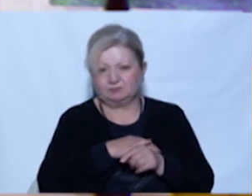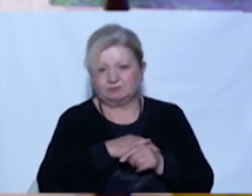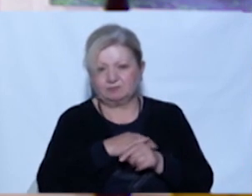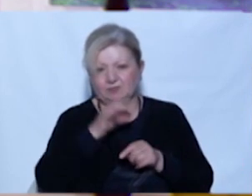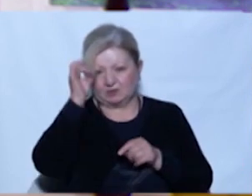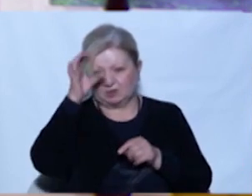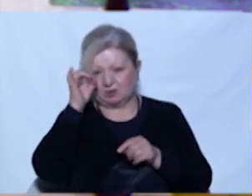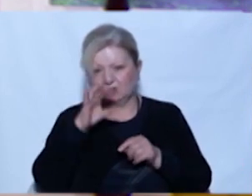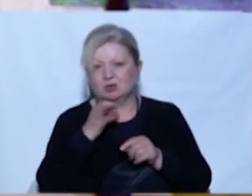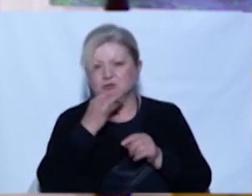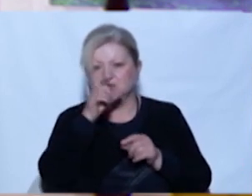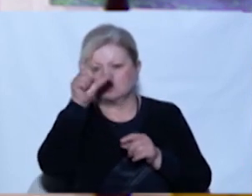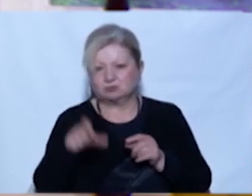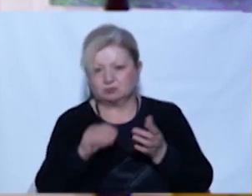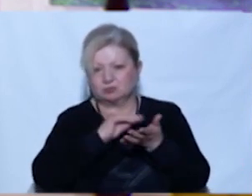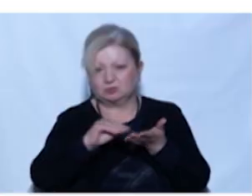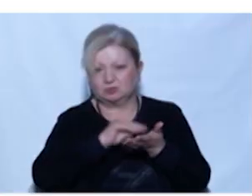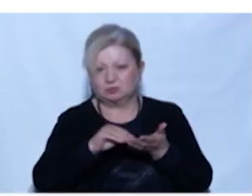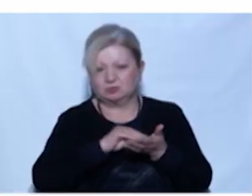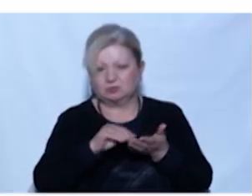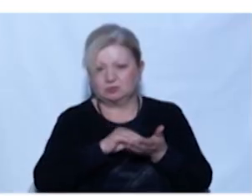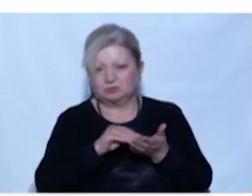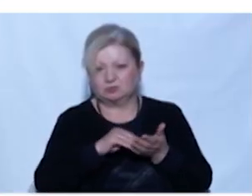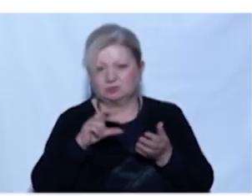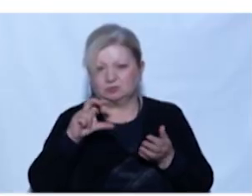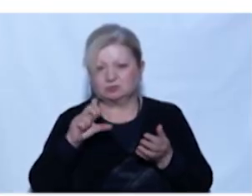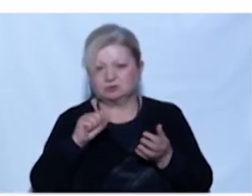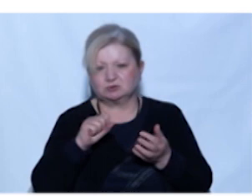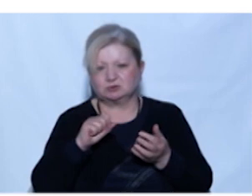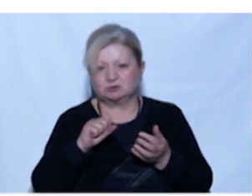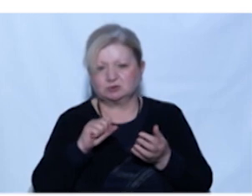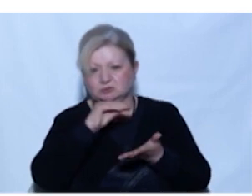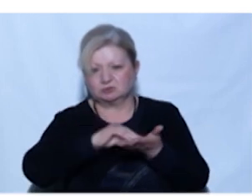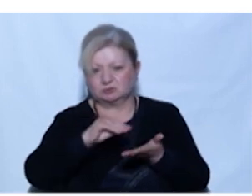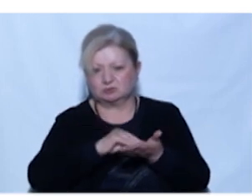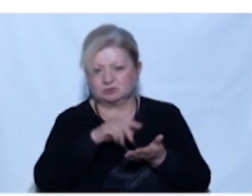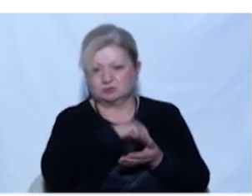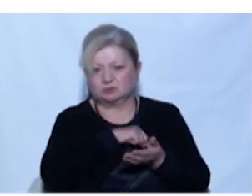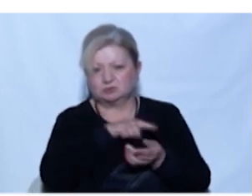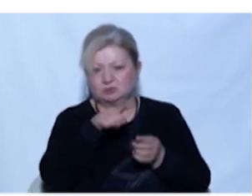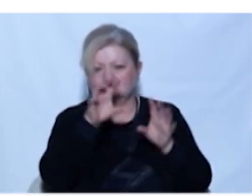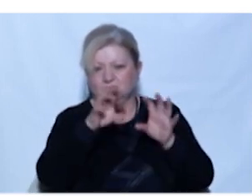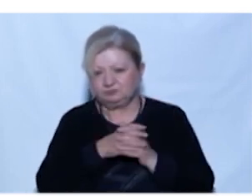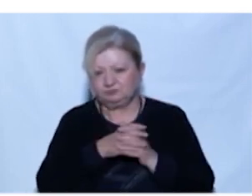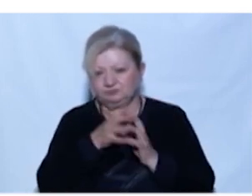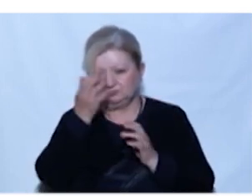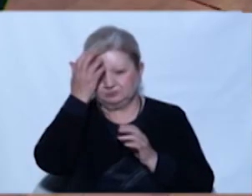ცნობილი ისტორიკოსის ივანე ჯავახიშვილის დახასიათება ამ ტრაქტატის